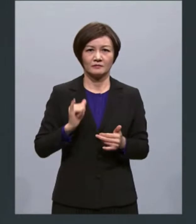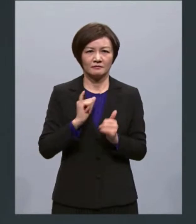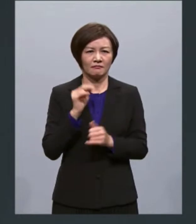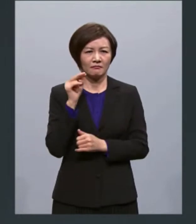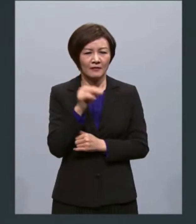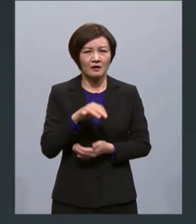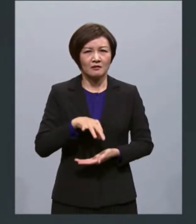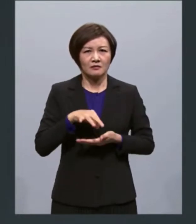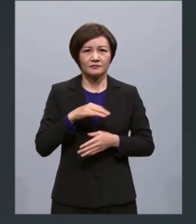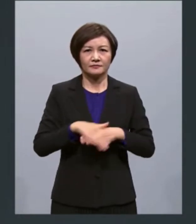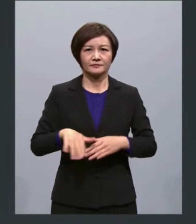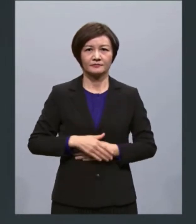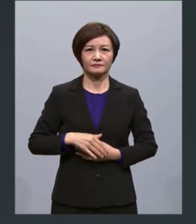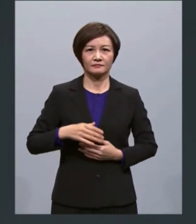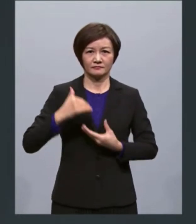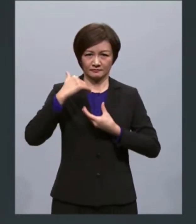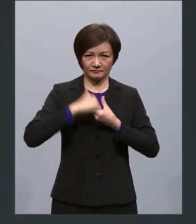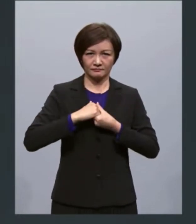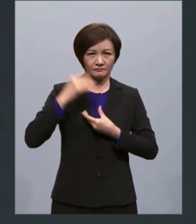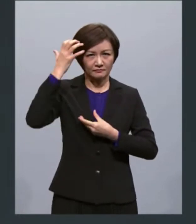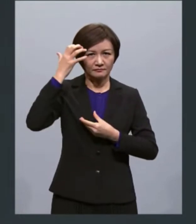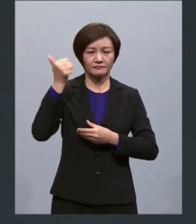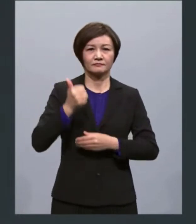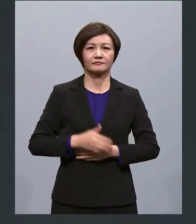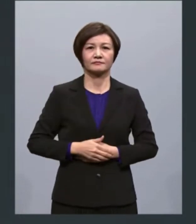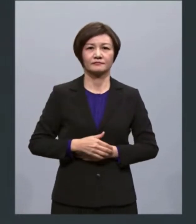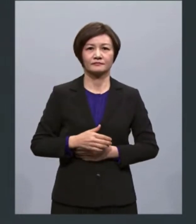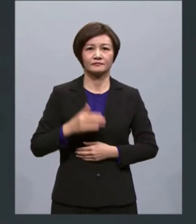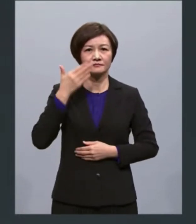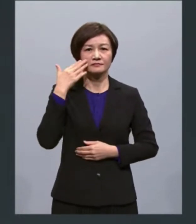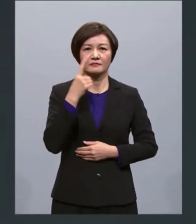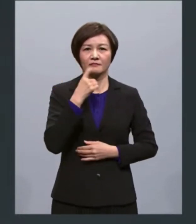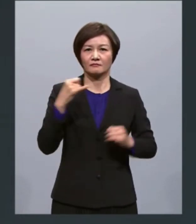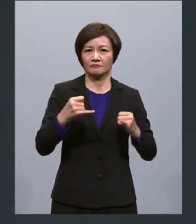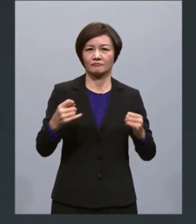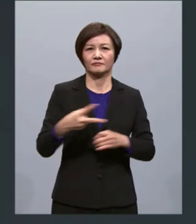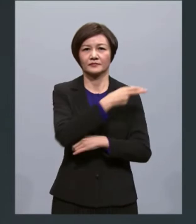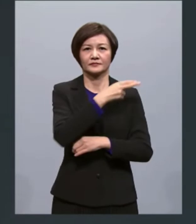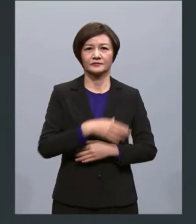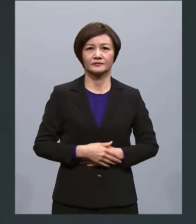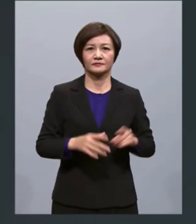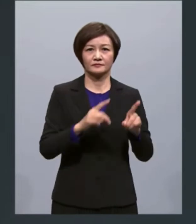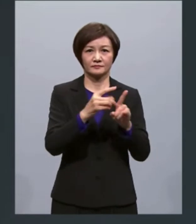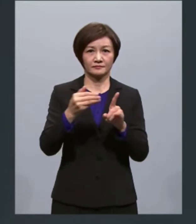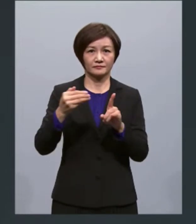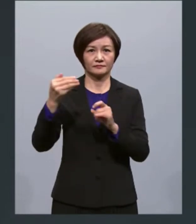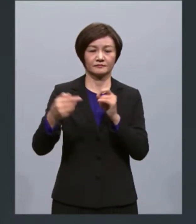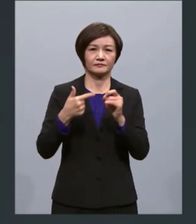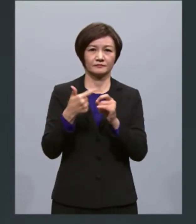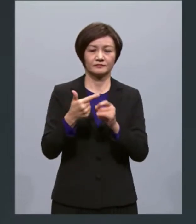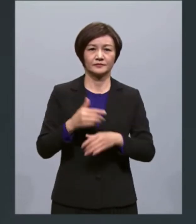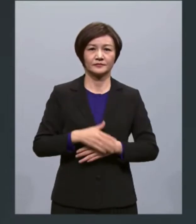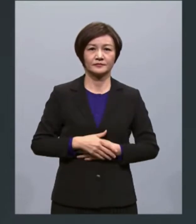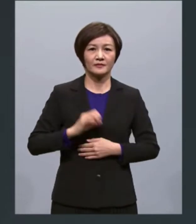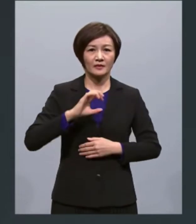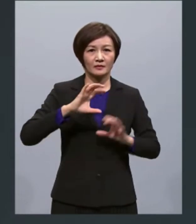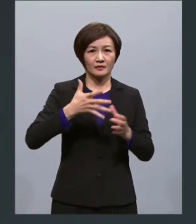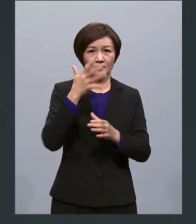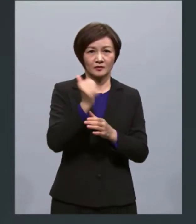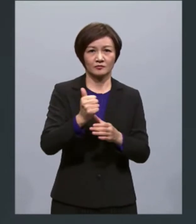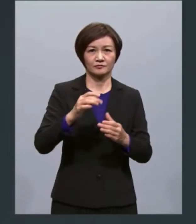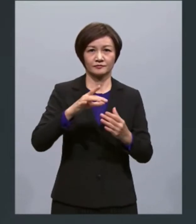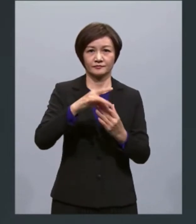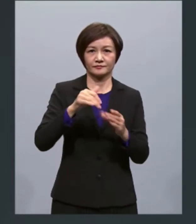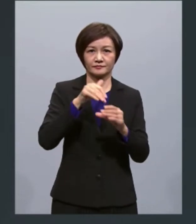安，只有选择柯文哲才能够终结蓝绿恶斗。1996年以来，台湾的总统大选已